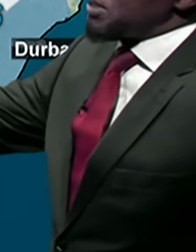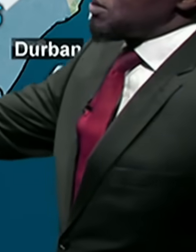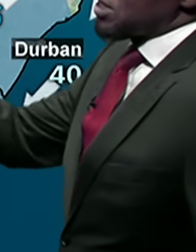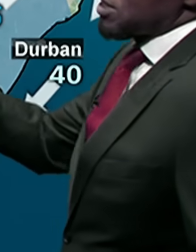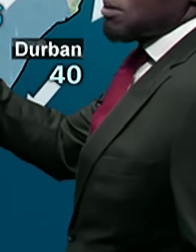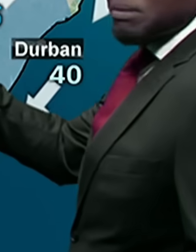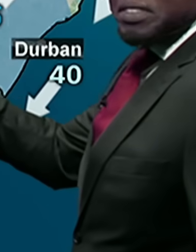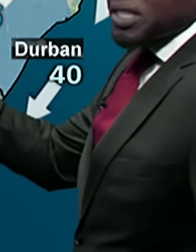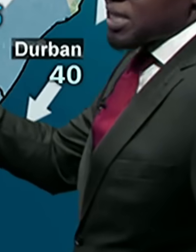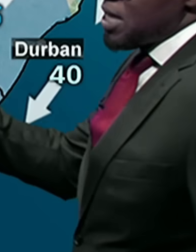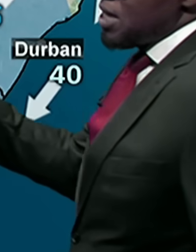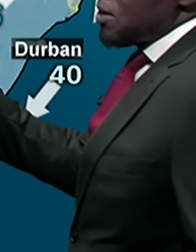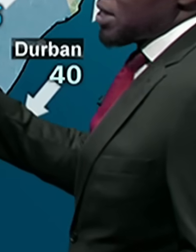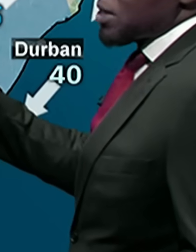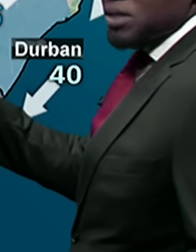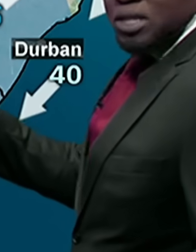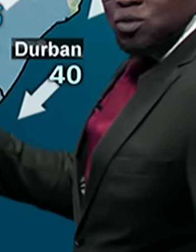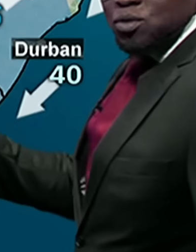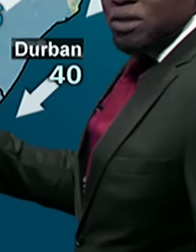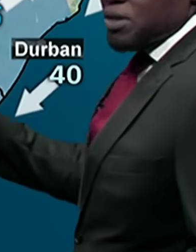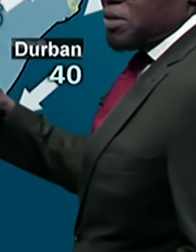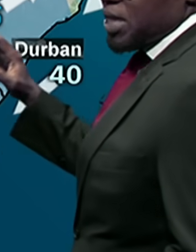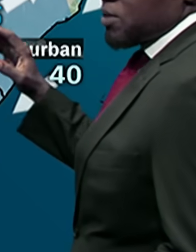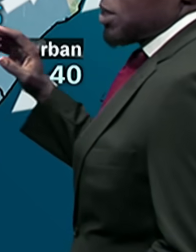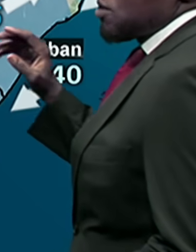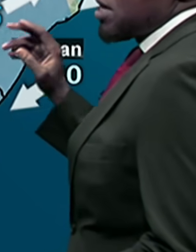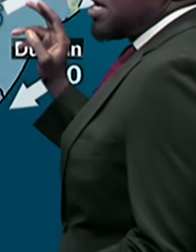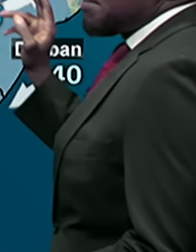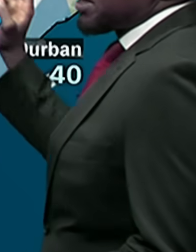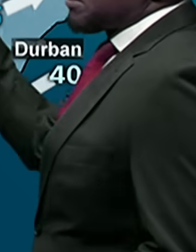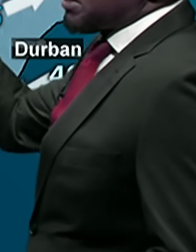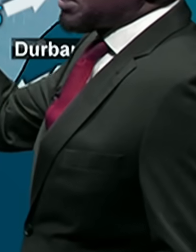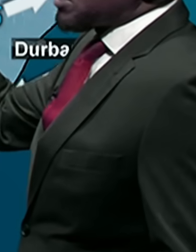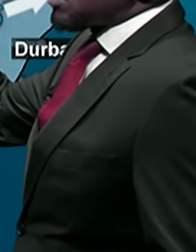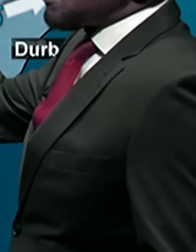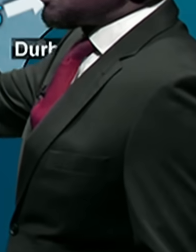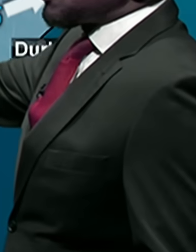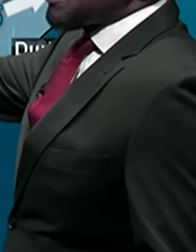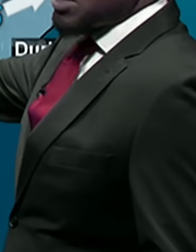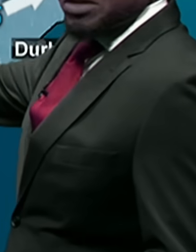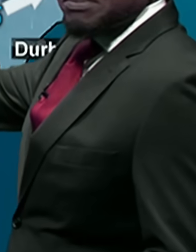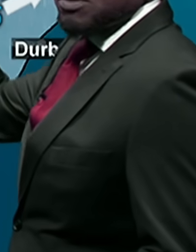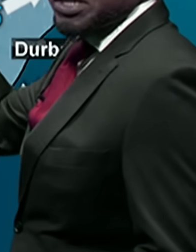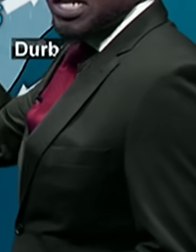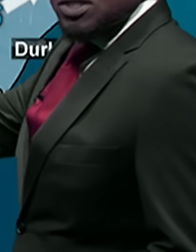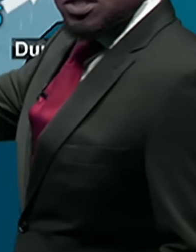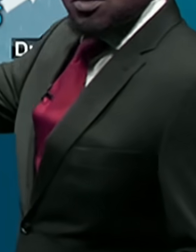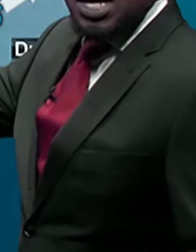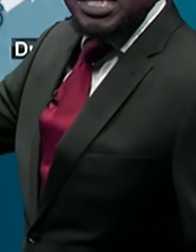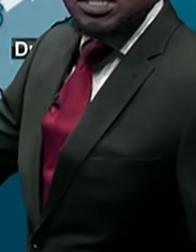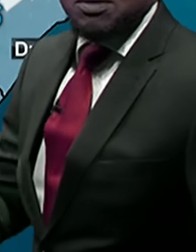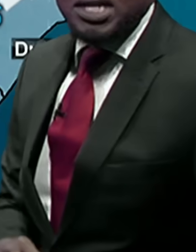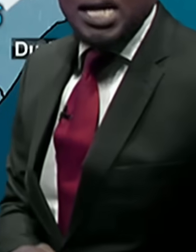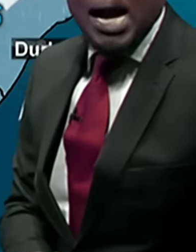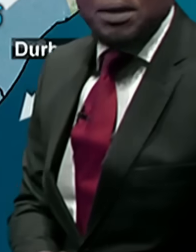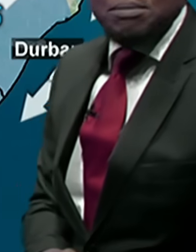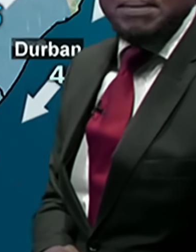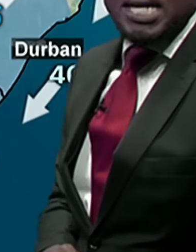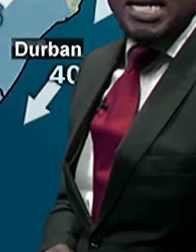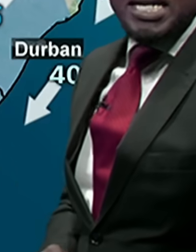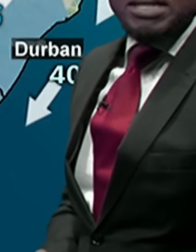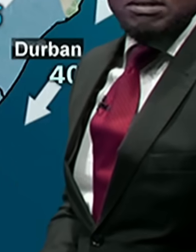hape ka pindono tla jela bolo ba Free State le hona ka rona le Sesotho tla fela hona ka ro tekong embarship le Peterson mamlo tla fela hona ka plokwane senze o akaretsa hona ka